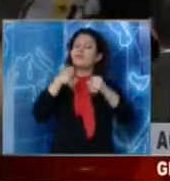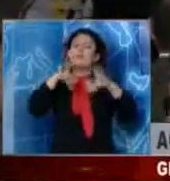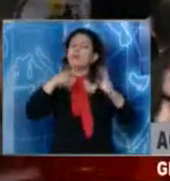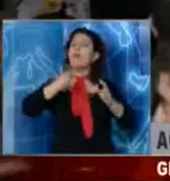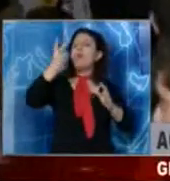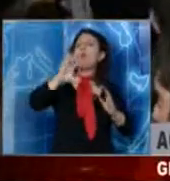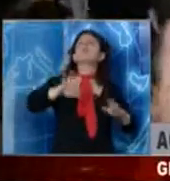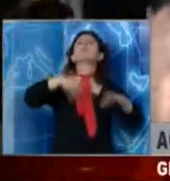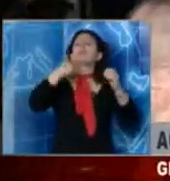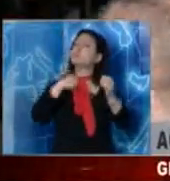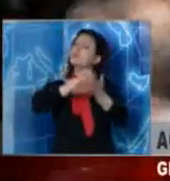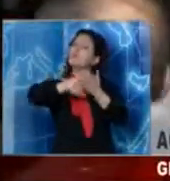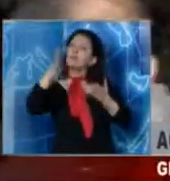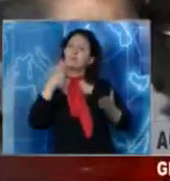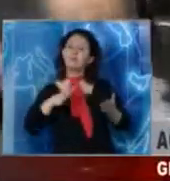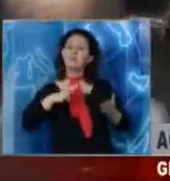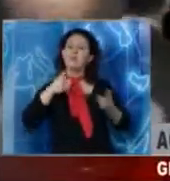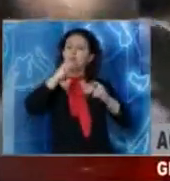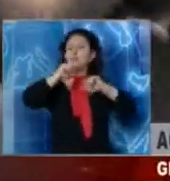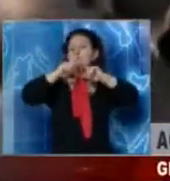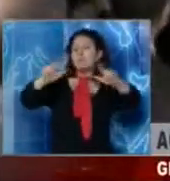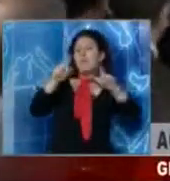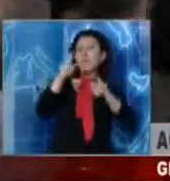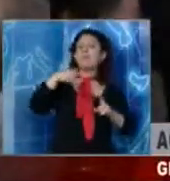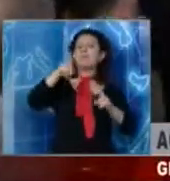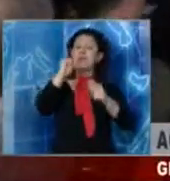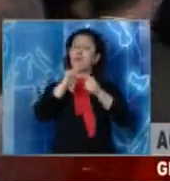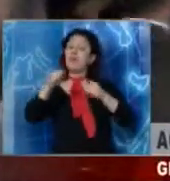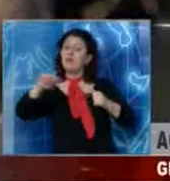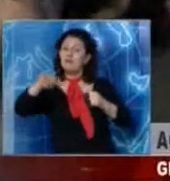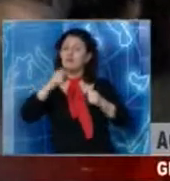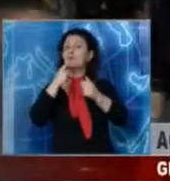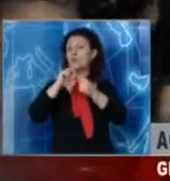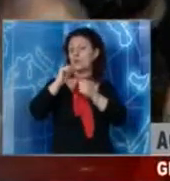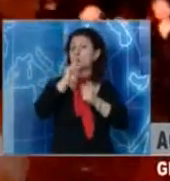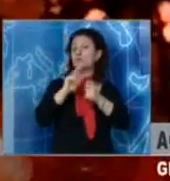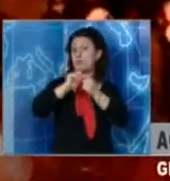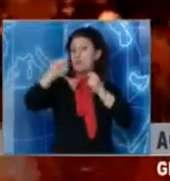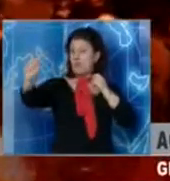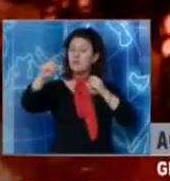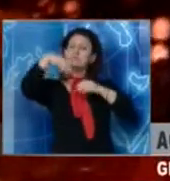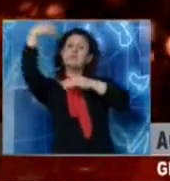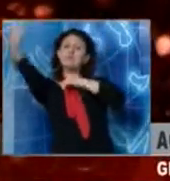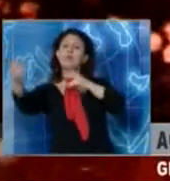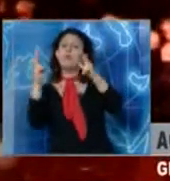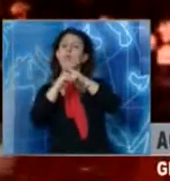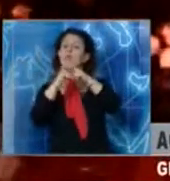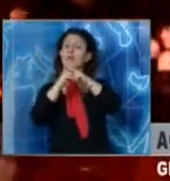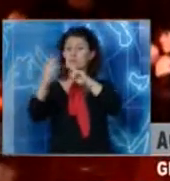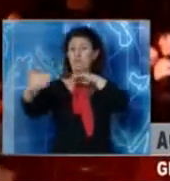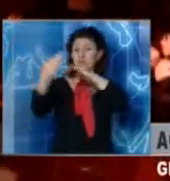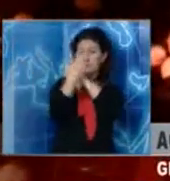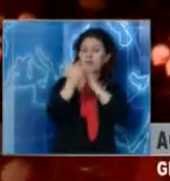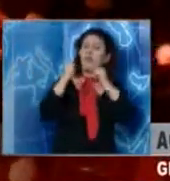çözüm istiyoruz şeklinde sloganlar attı. Yaklaşık 100 metre sonra Çevik Kuvvet ekibinin barikatıyla karşılaşan grup oturma eylemi